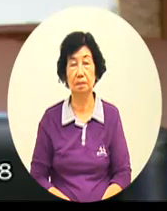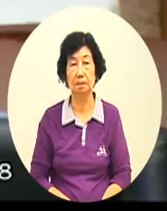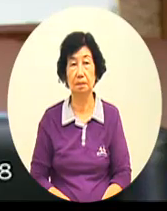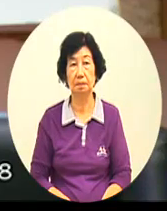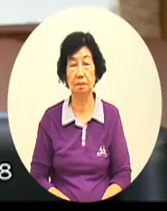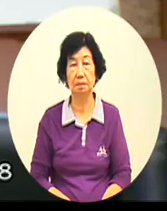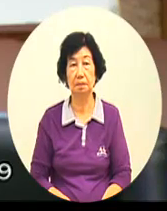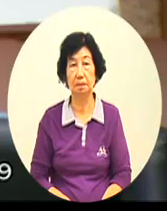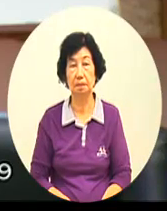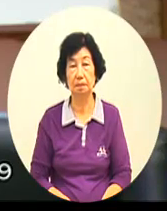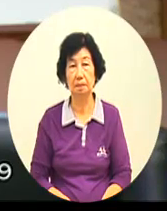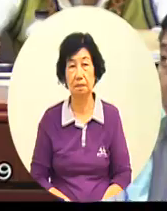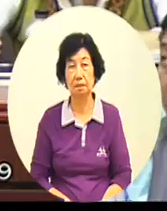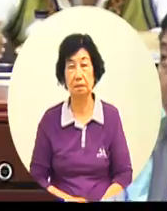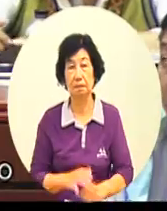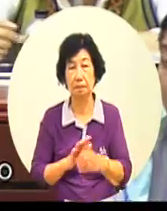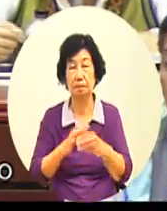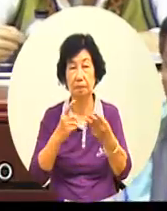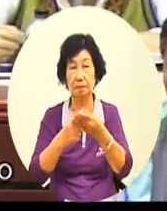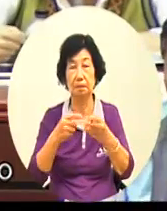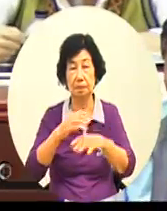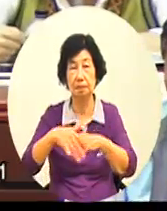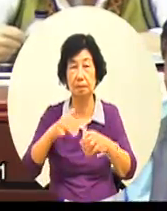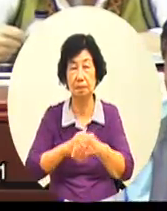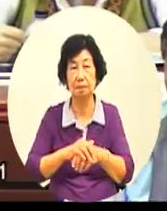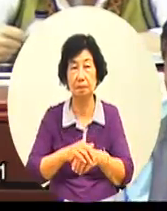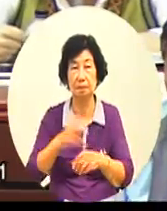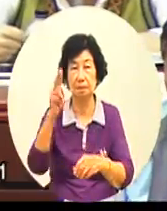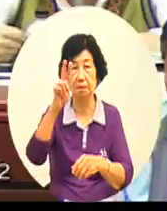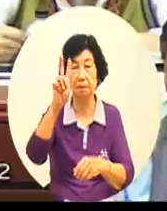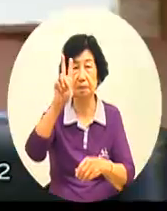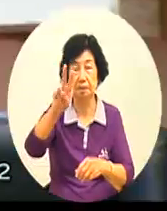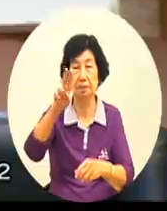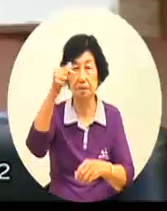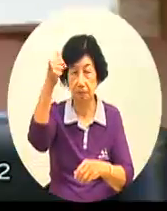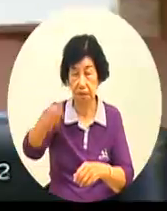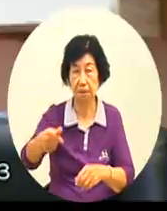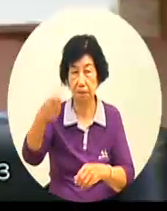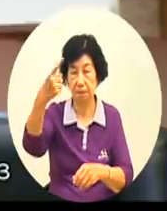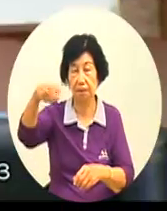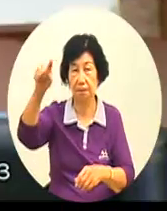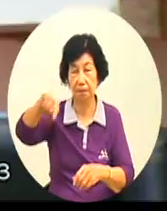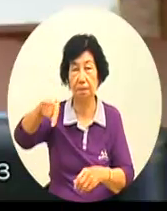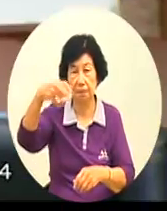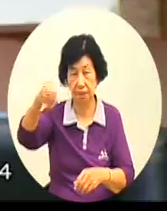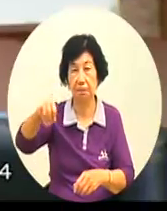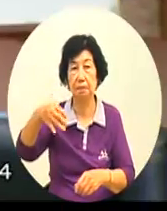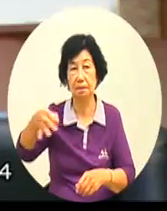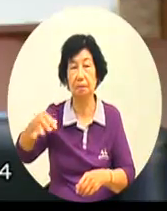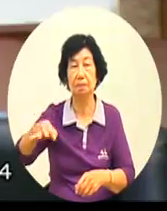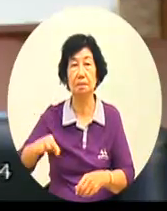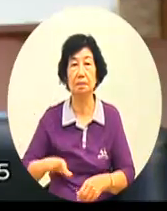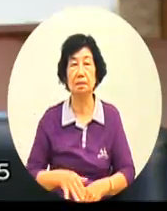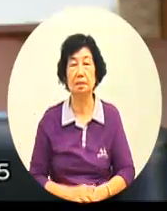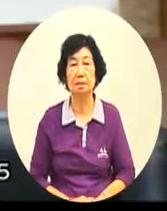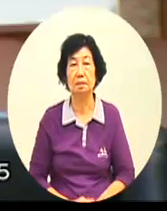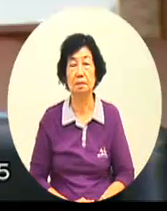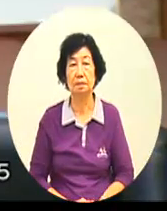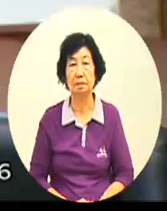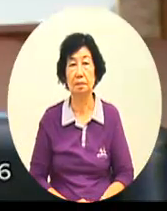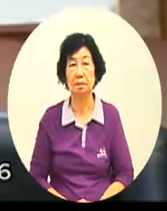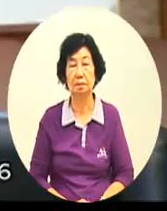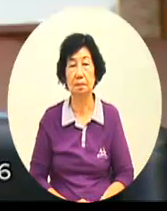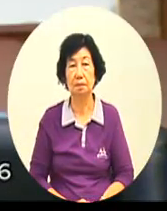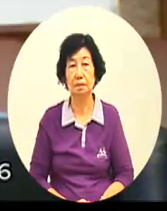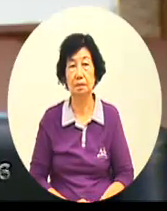来，主委请答复。 2亿1000万。 好，已经2亿1000万。好，请坐下。那